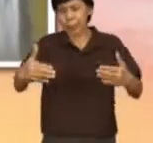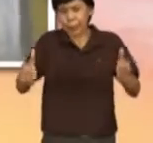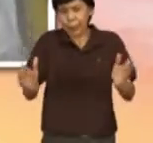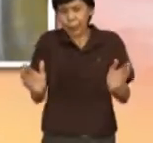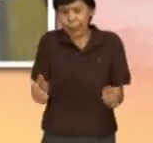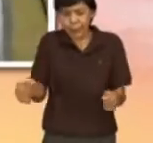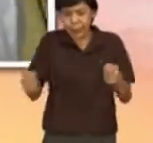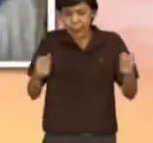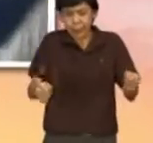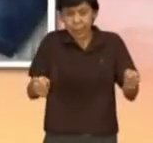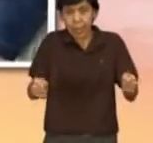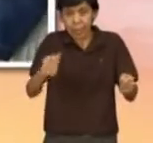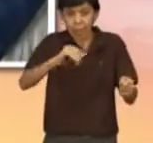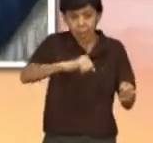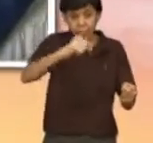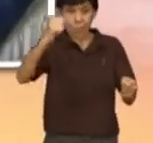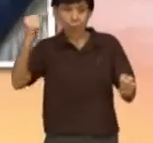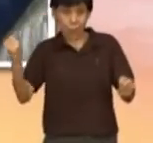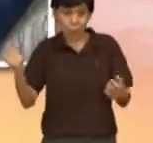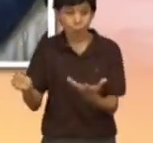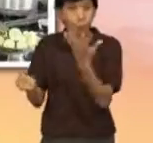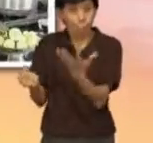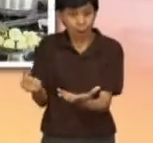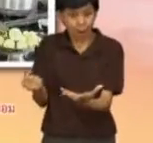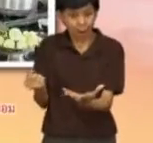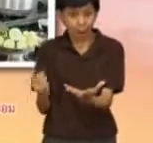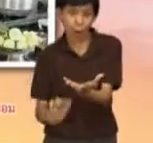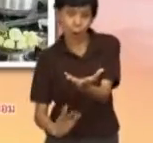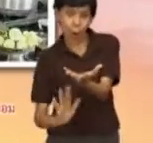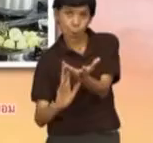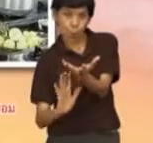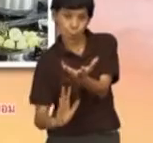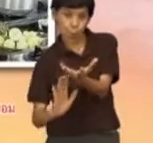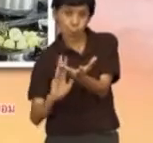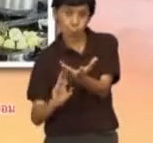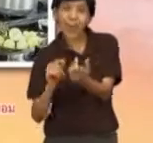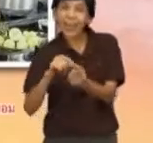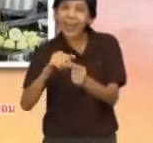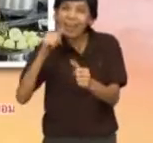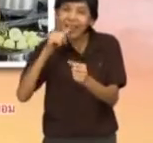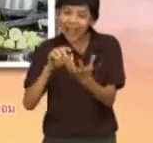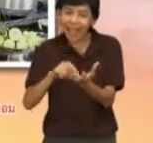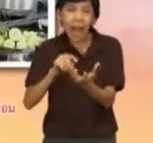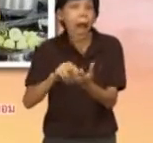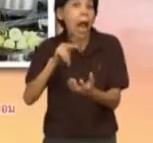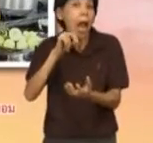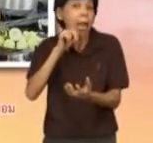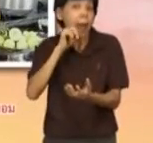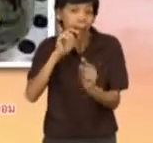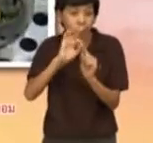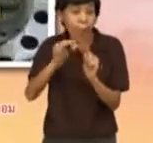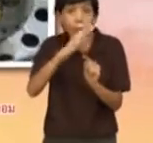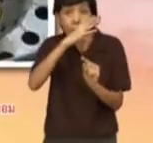ตอนนี้ต้องรอให้น้ำเดือดไหมคะ ค่ะ หรือใส่เลย ใส่เลยก็ได ้วางเลย ทีนี้น้ำโหระพาที่เราลวกไว้อย่าทิ้ง